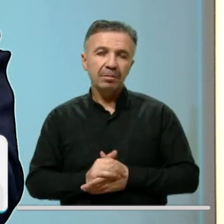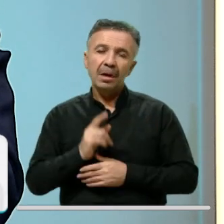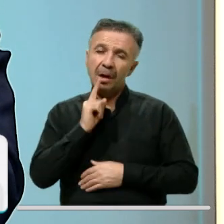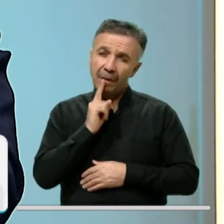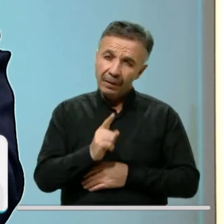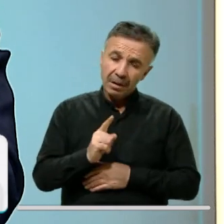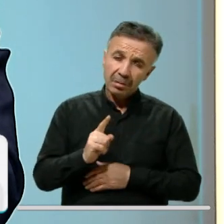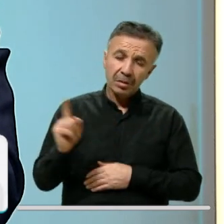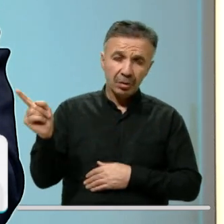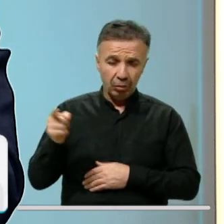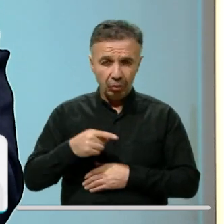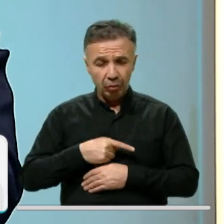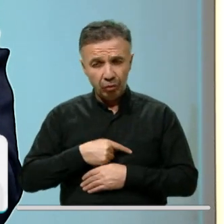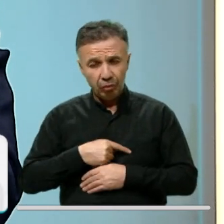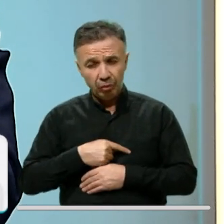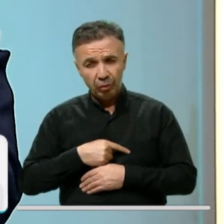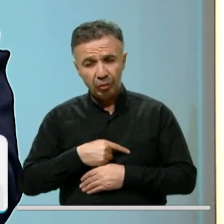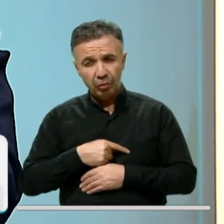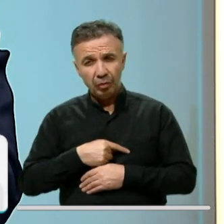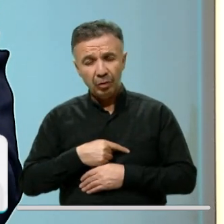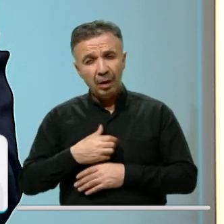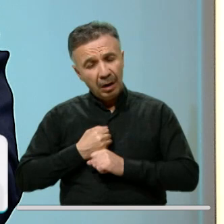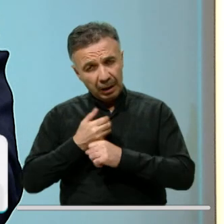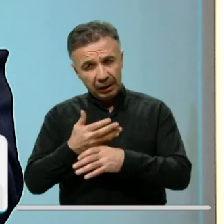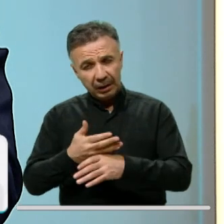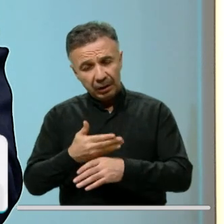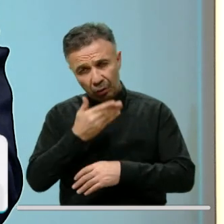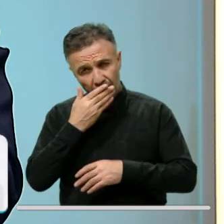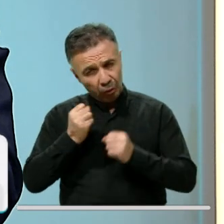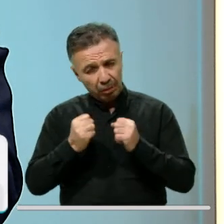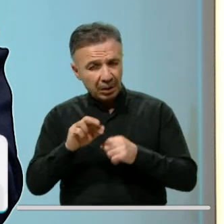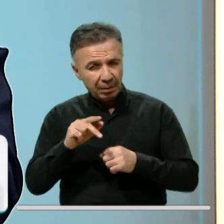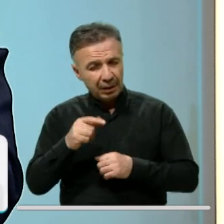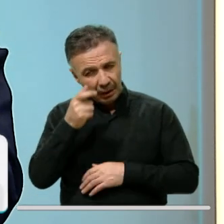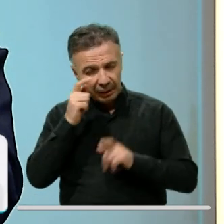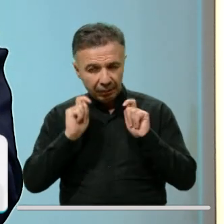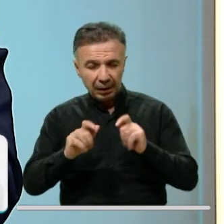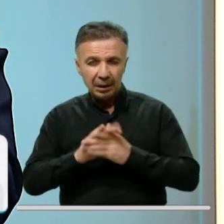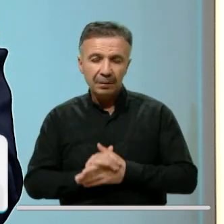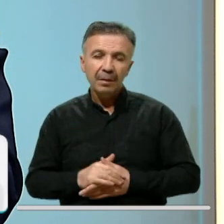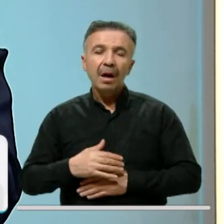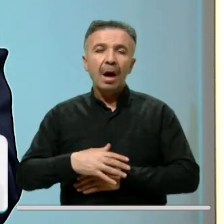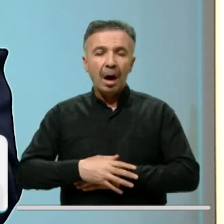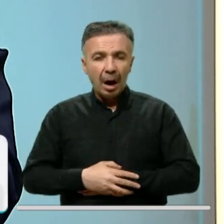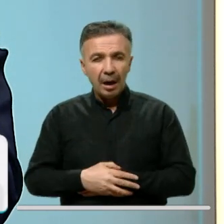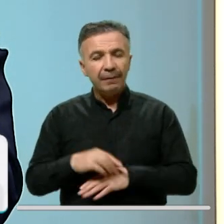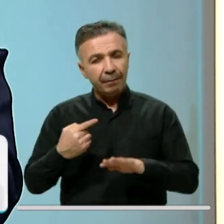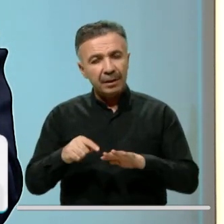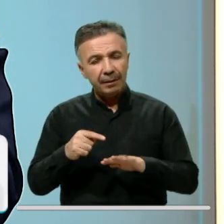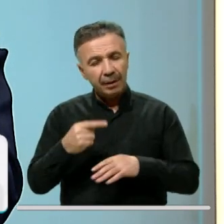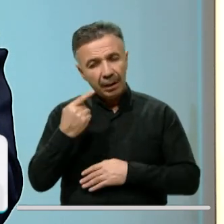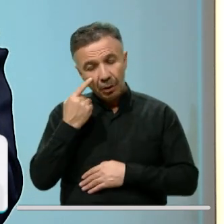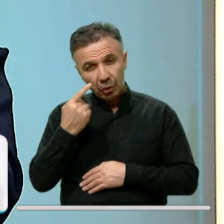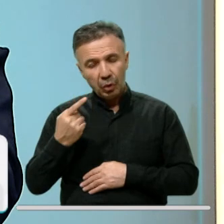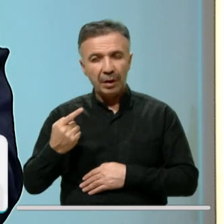mıdır, vacip midir, adak mıdır, bunlara dikkat etmek lazım. Hanefilere göre nafile